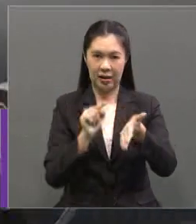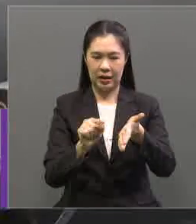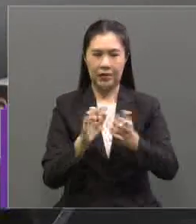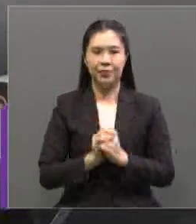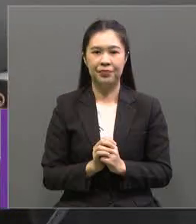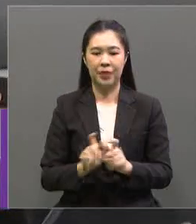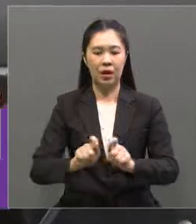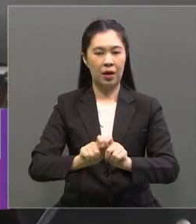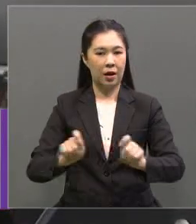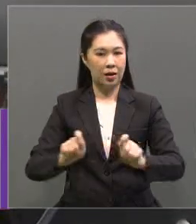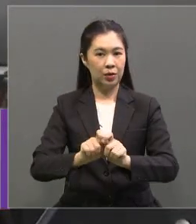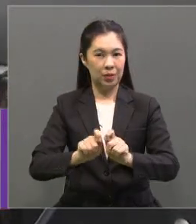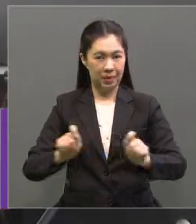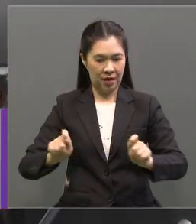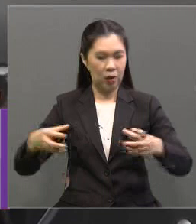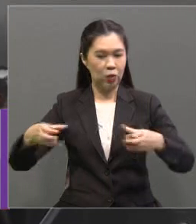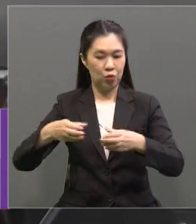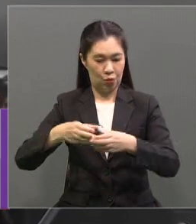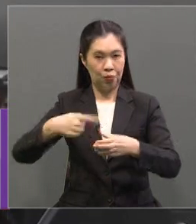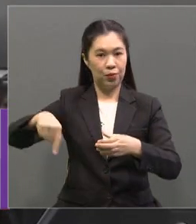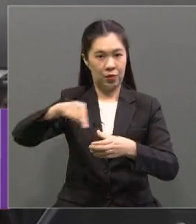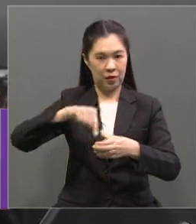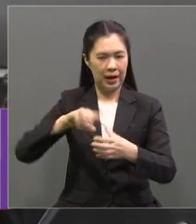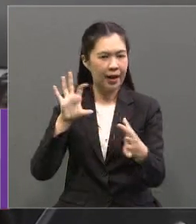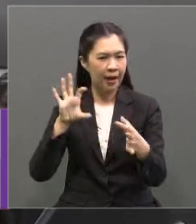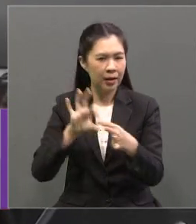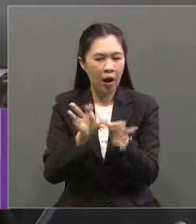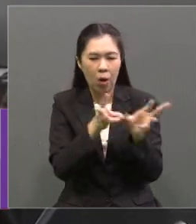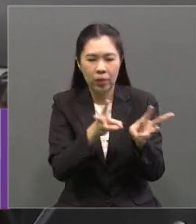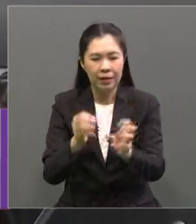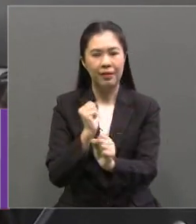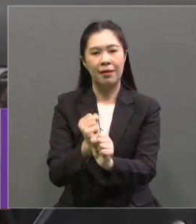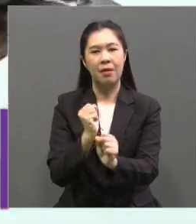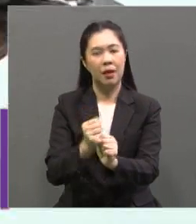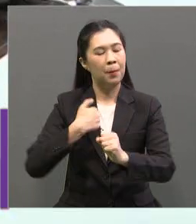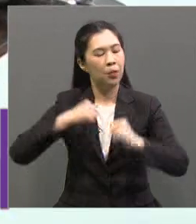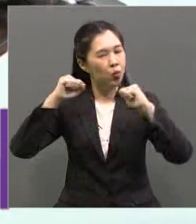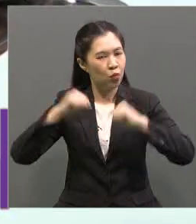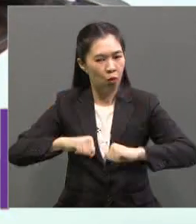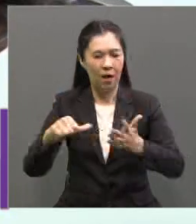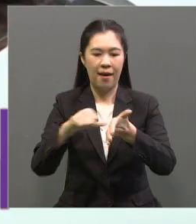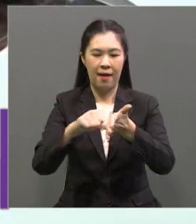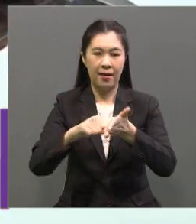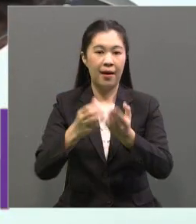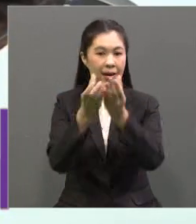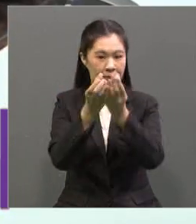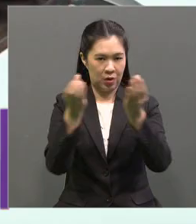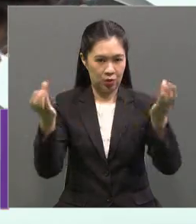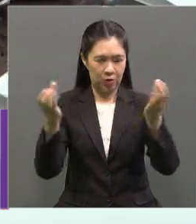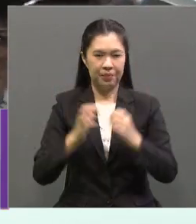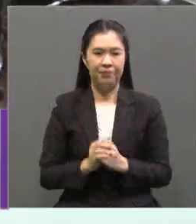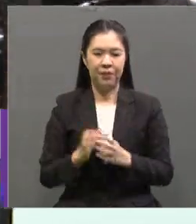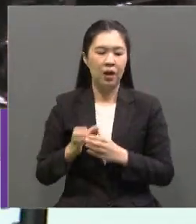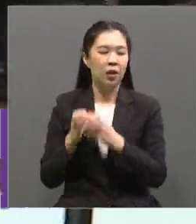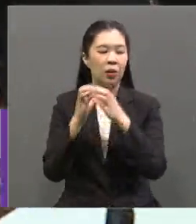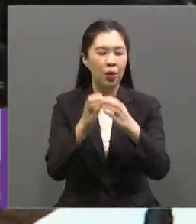คณะอนุกรรมการรับฟังความคิดเห็นของประชาชนเกี่ยวกับแนวทางในการทำประชามติเพื่อแก้ไขรัฐธรรมนูญได้ลงพื้น